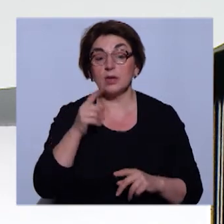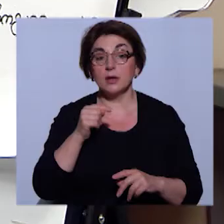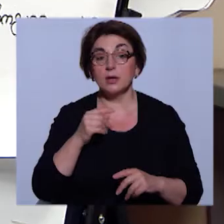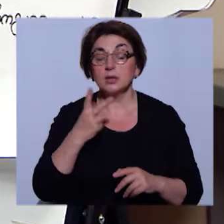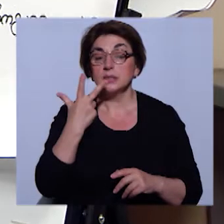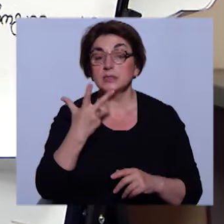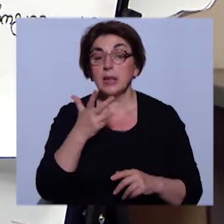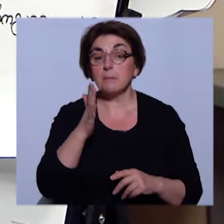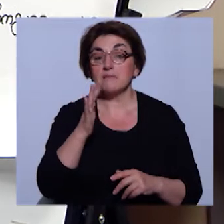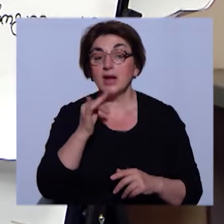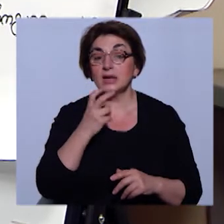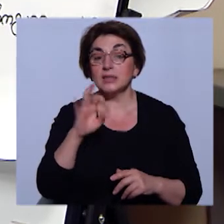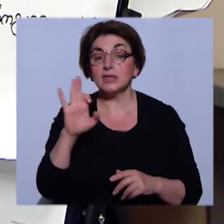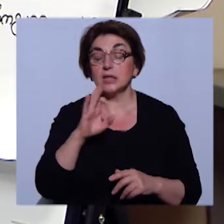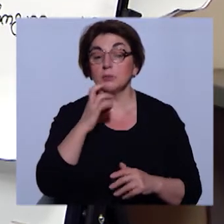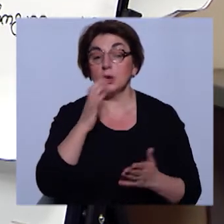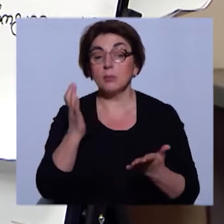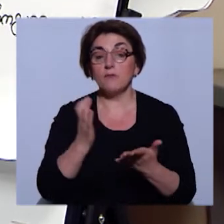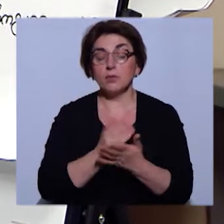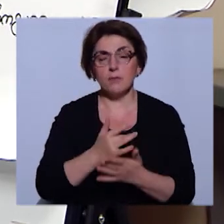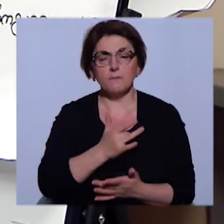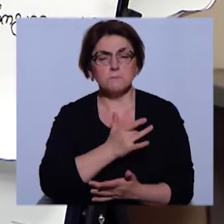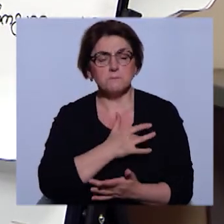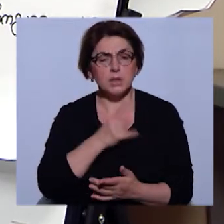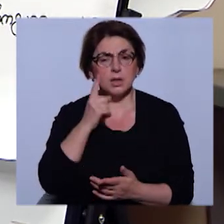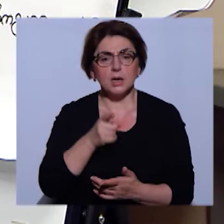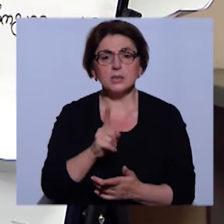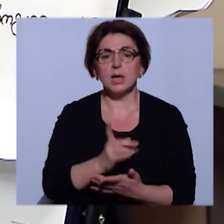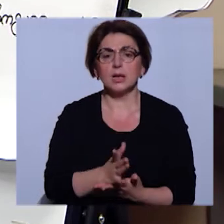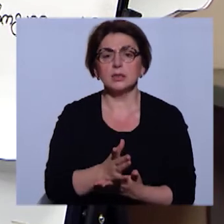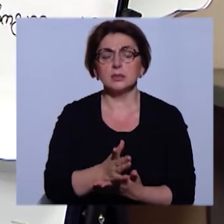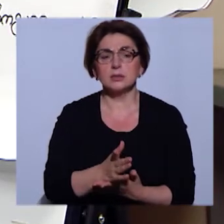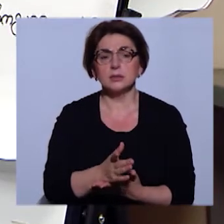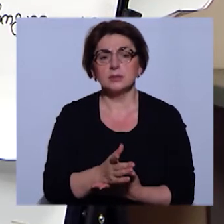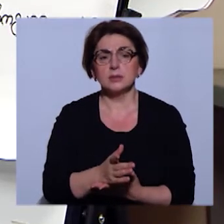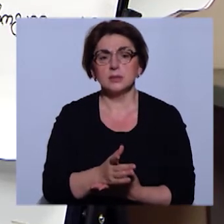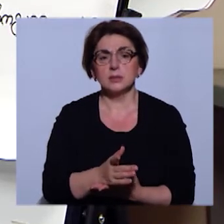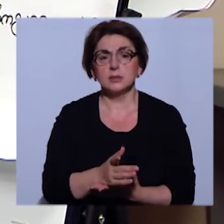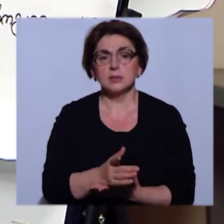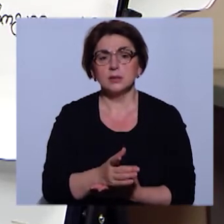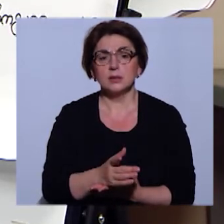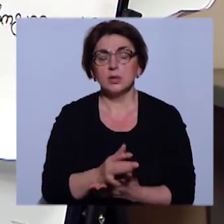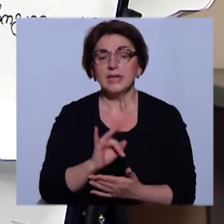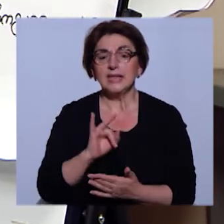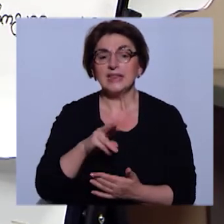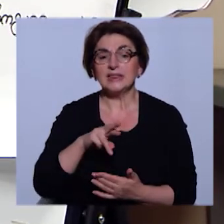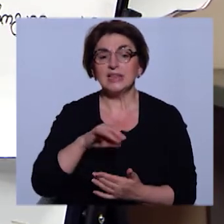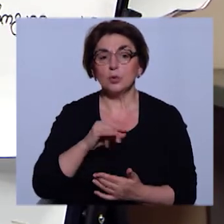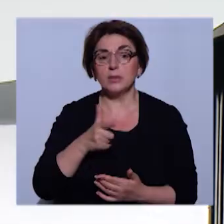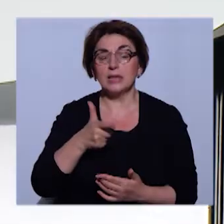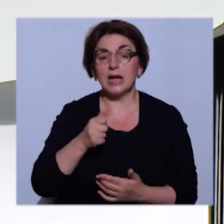შორის ვიპოვოთ 3 ვალენტიანი ელემენტები. თუ არ ვცდები, ეს ელემენტები იქნება